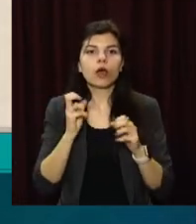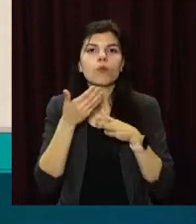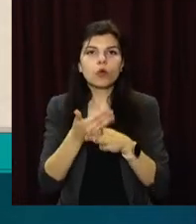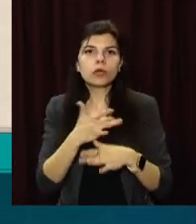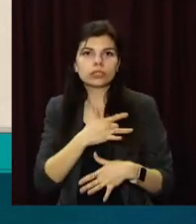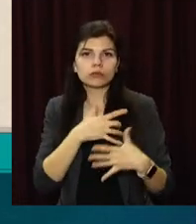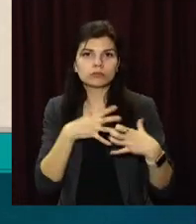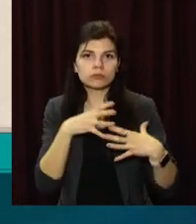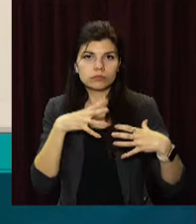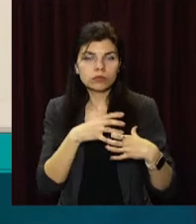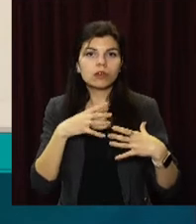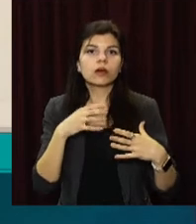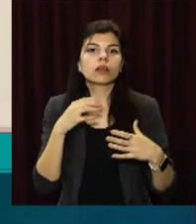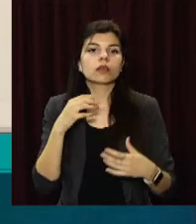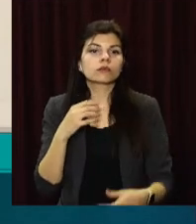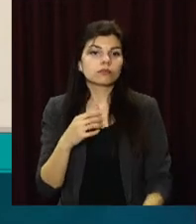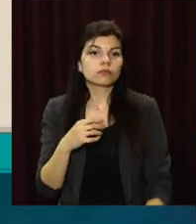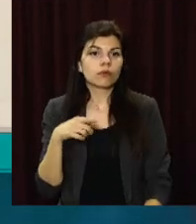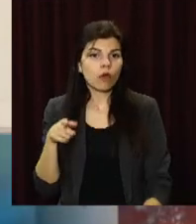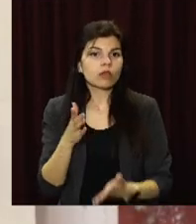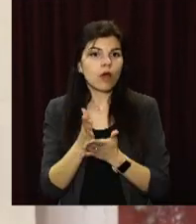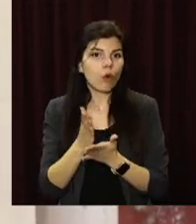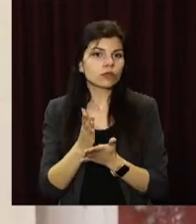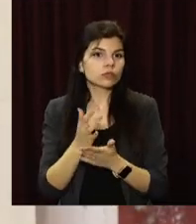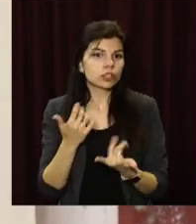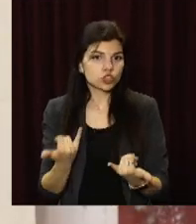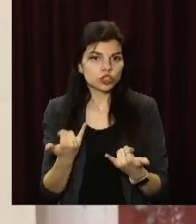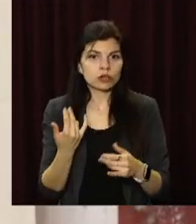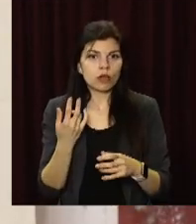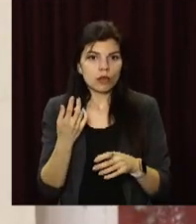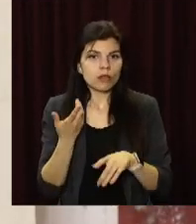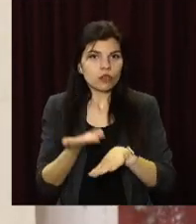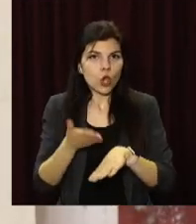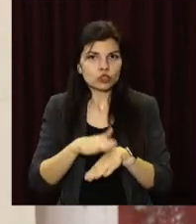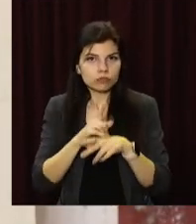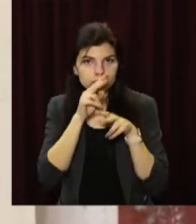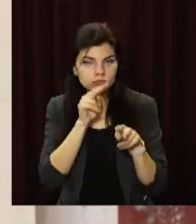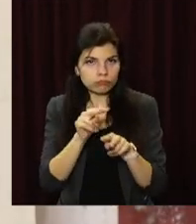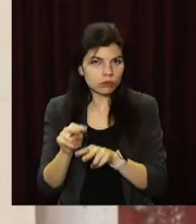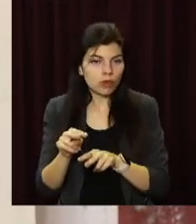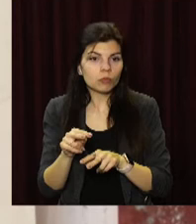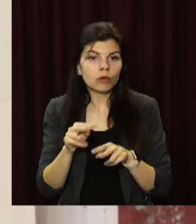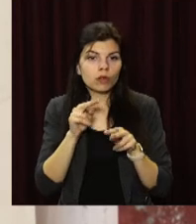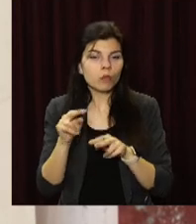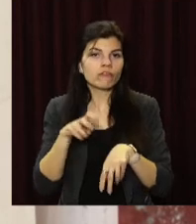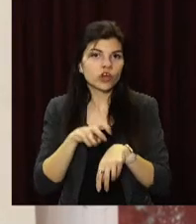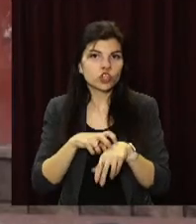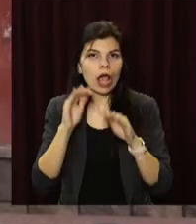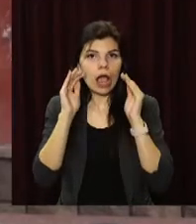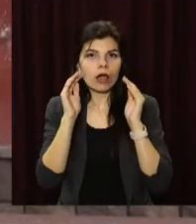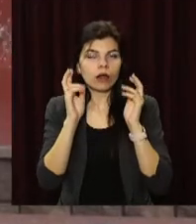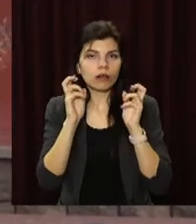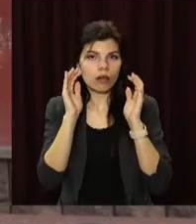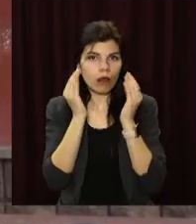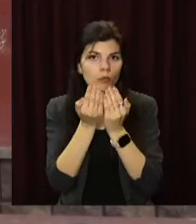сердца и гемодинамики у пациентов. То есть они находятся пока на полном мониторинге и под наблюдением врачей-реаниматологов.